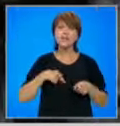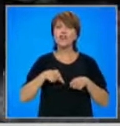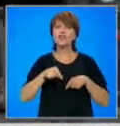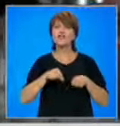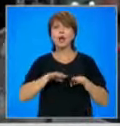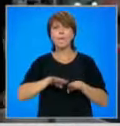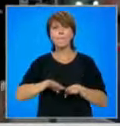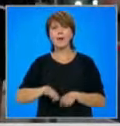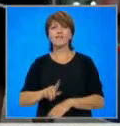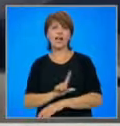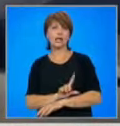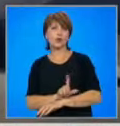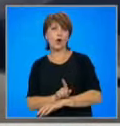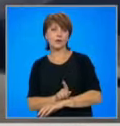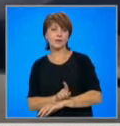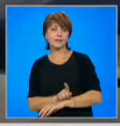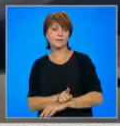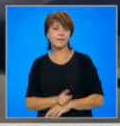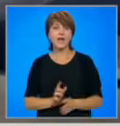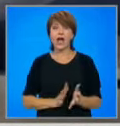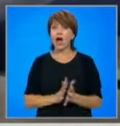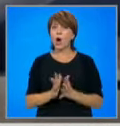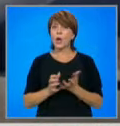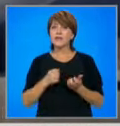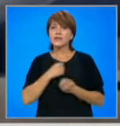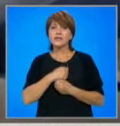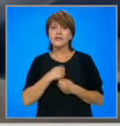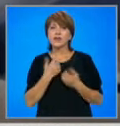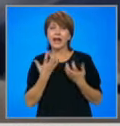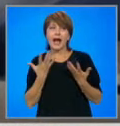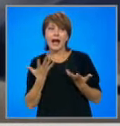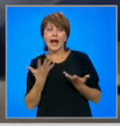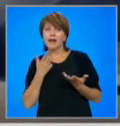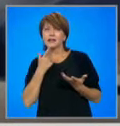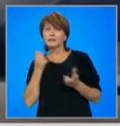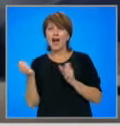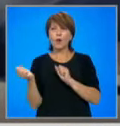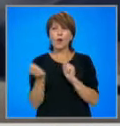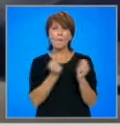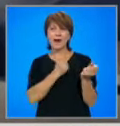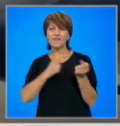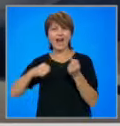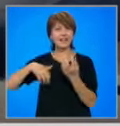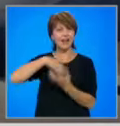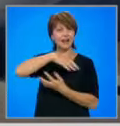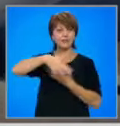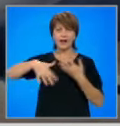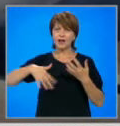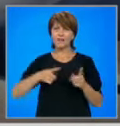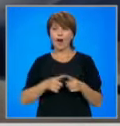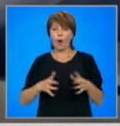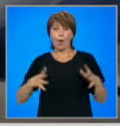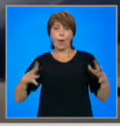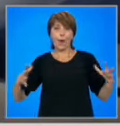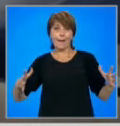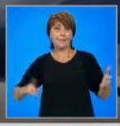в сравнение с другите самолети. Хората се тревожат как ще му се отразява турбуленцията. Ами това е голям самолет, следователно турбуленцията няма